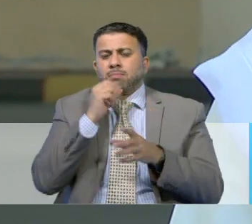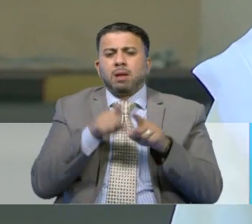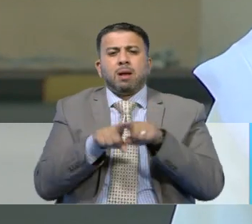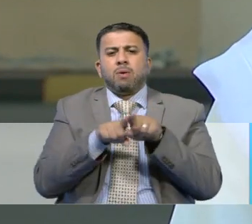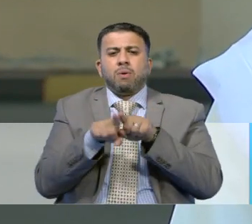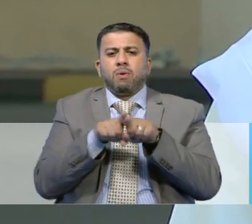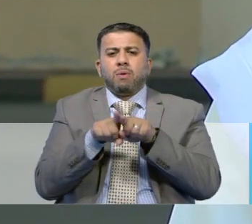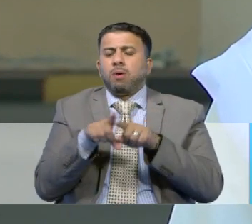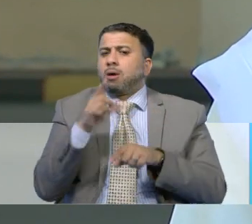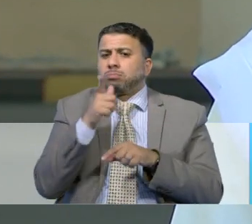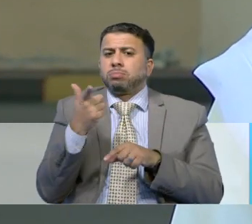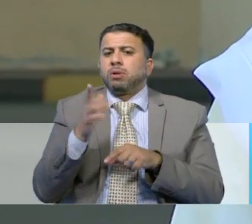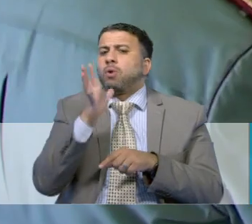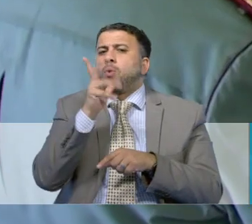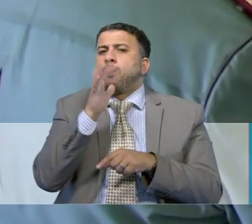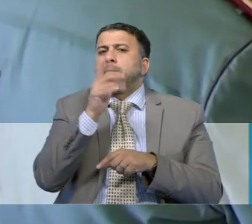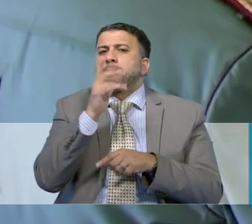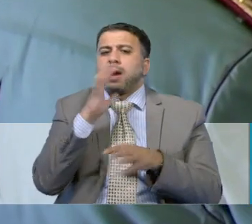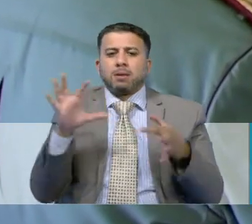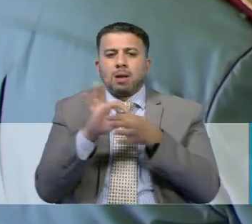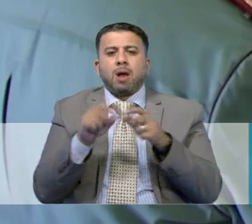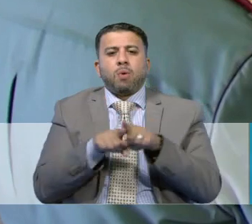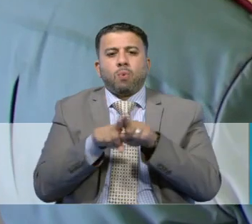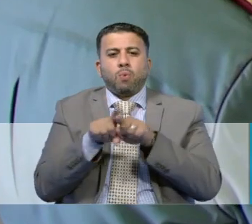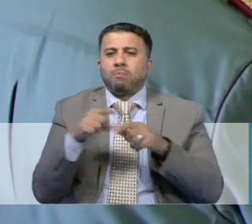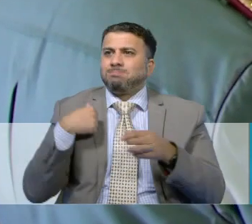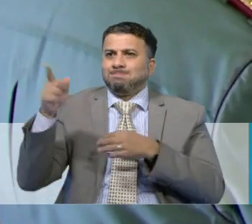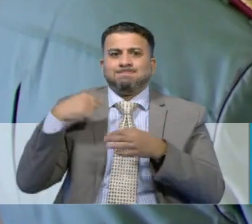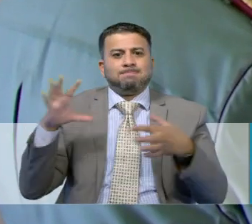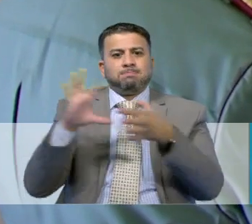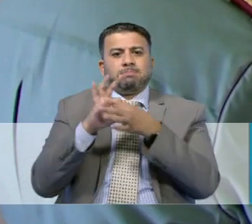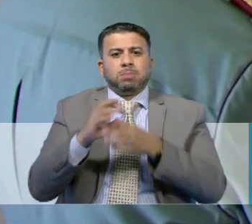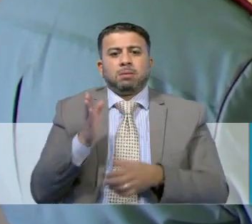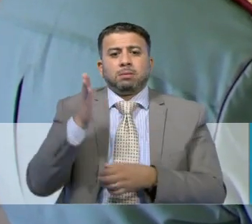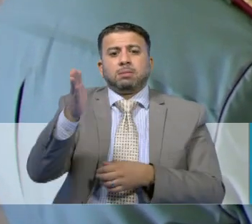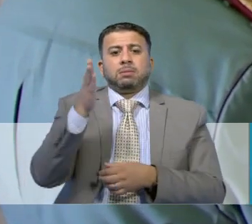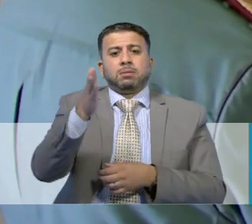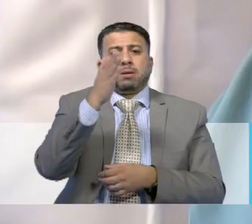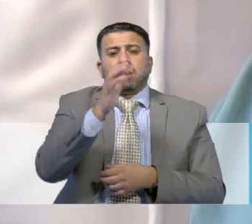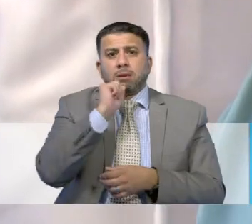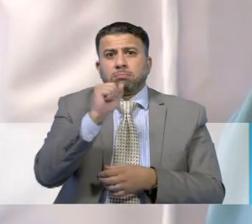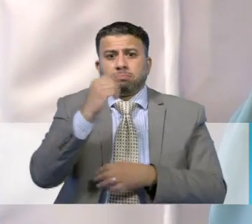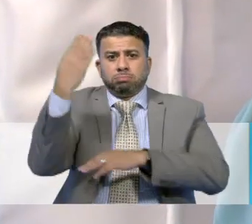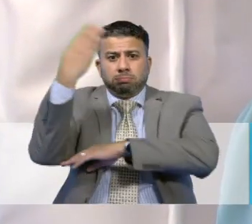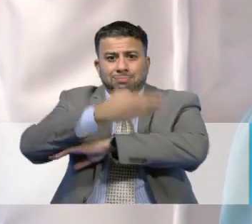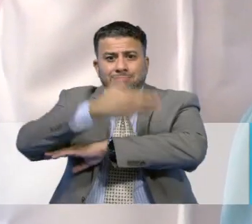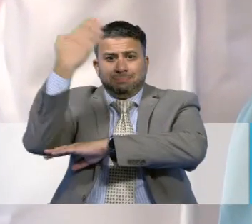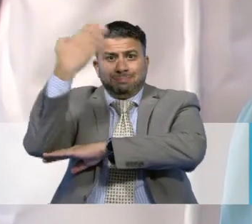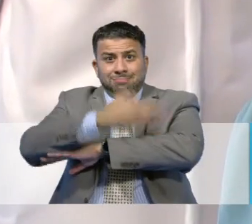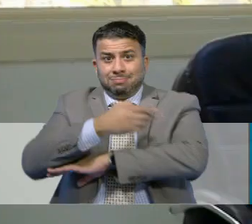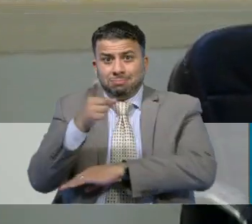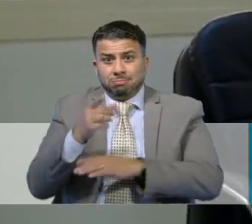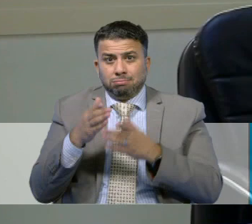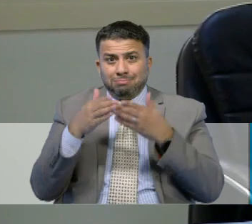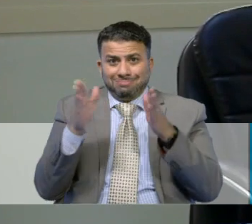الإخوة في سلطنة عمان الشقيقة. هذه الزيارات الميدانية لمنافذ الدولة تهدف